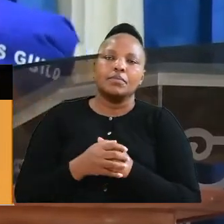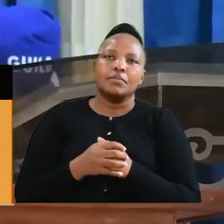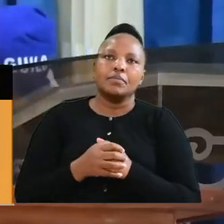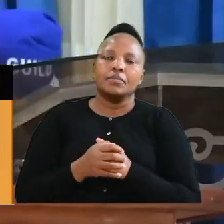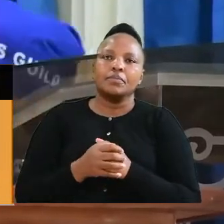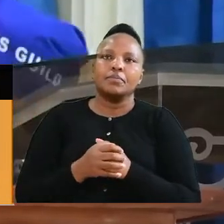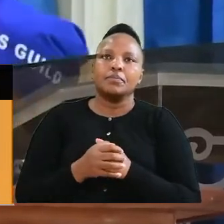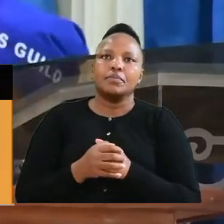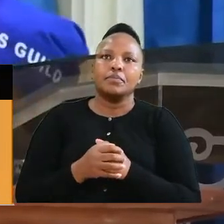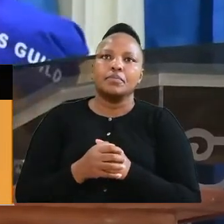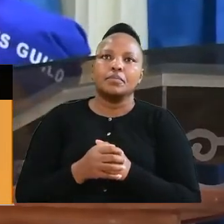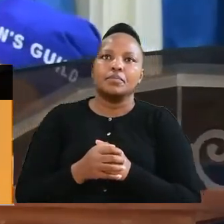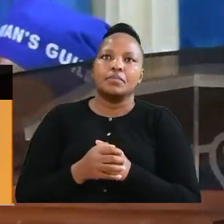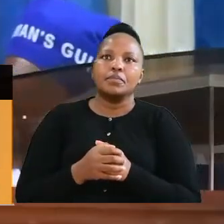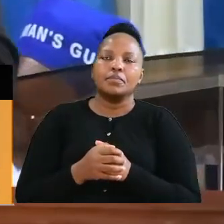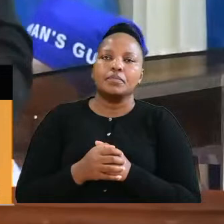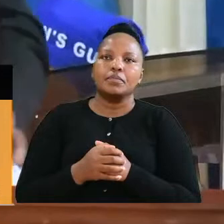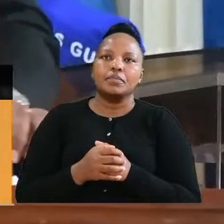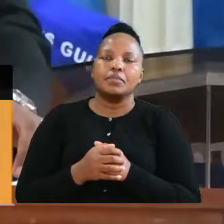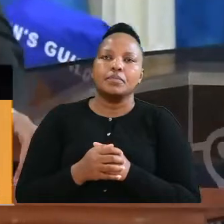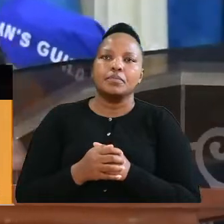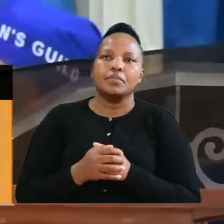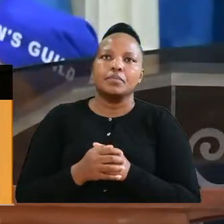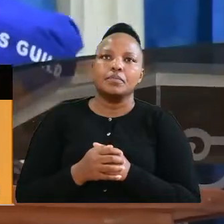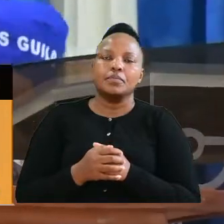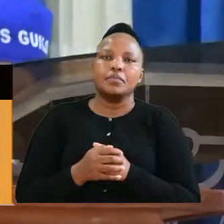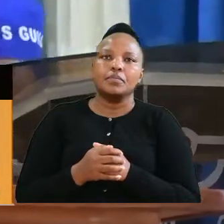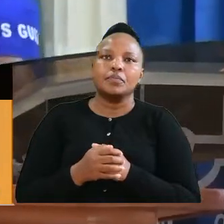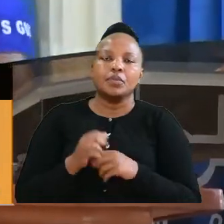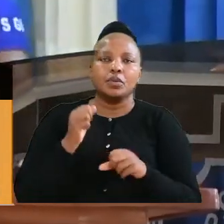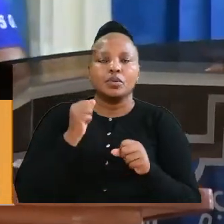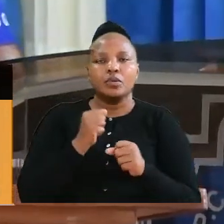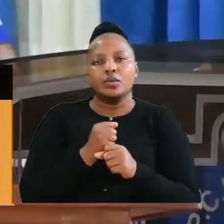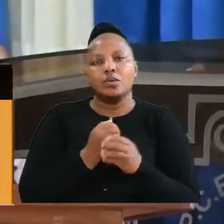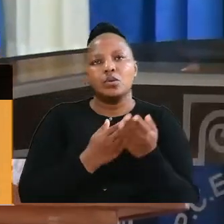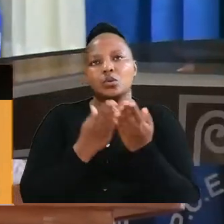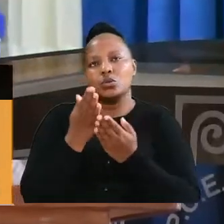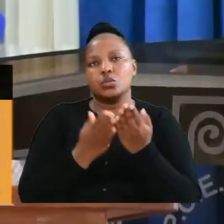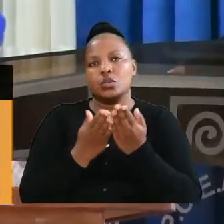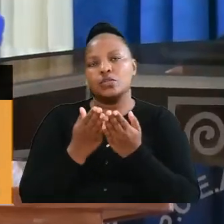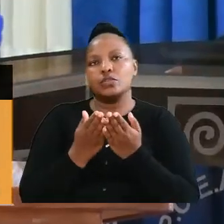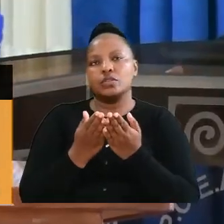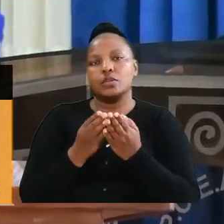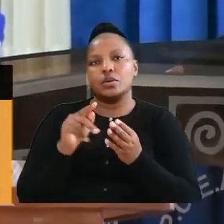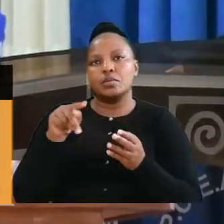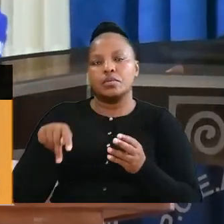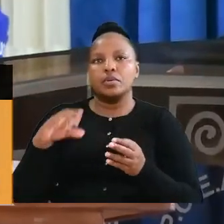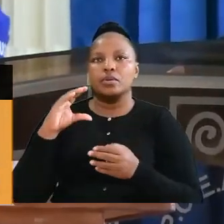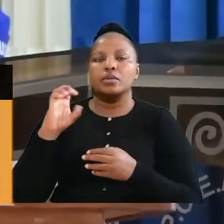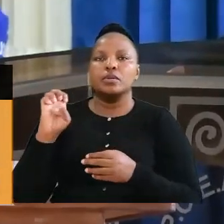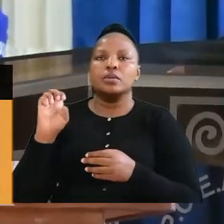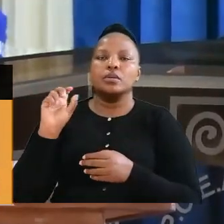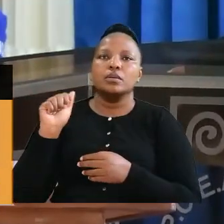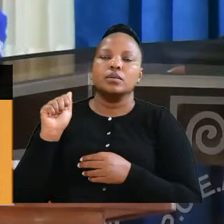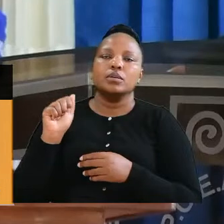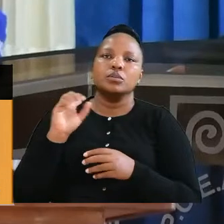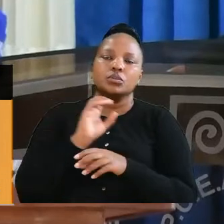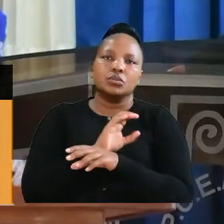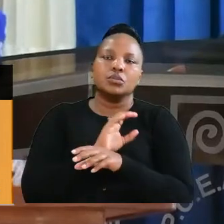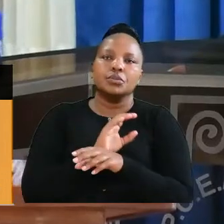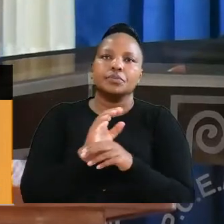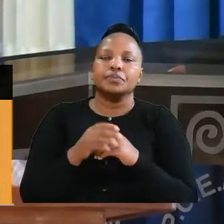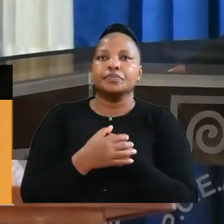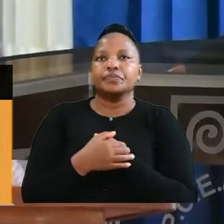lakini kwingine naitwa Elder, kwa sababu na hudumu katika PCA Tall, that is in Royal